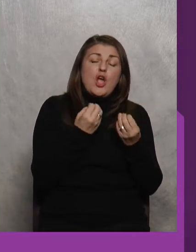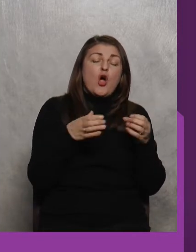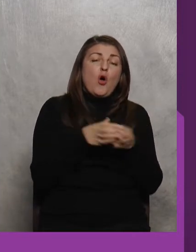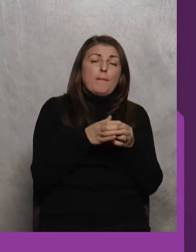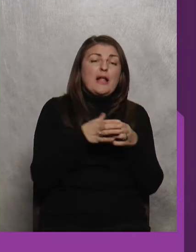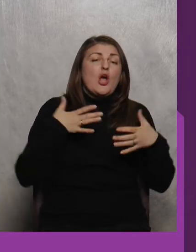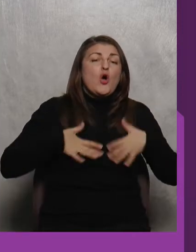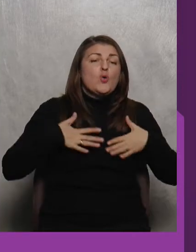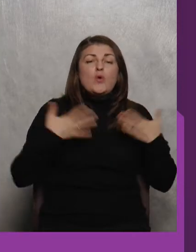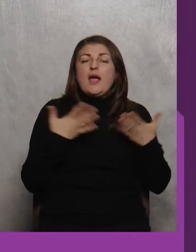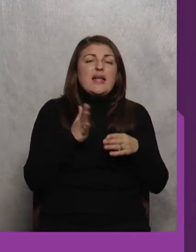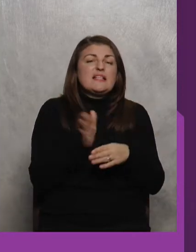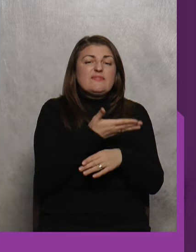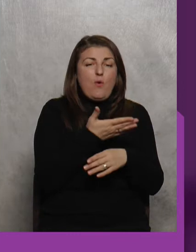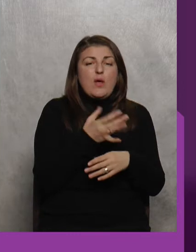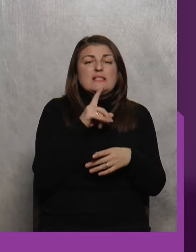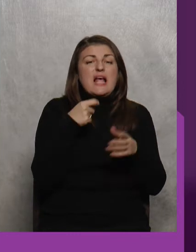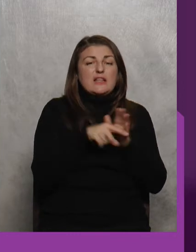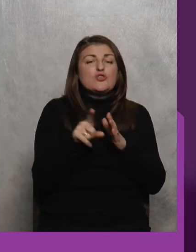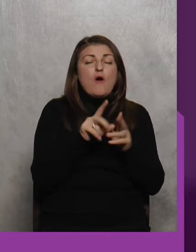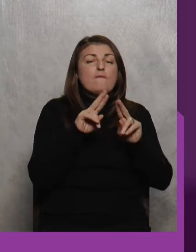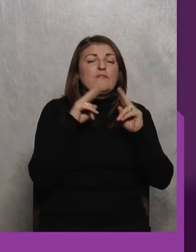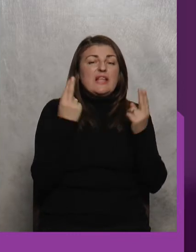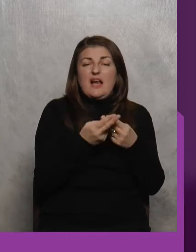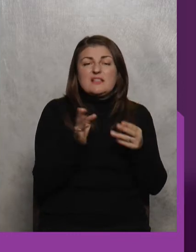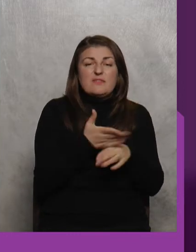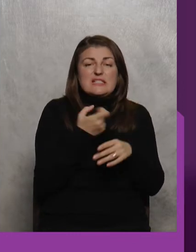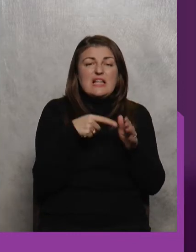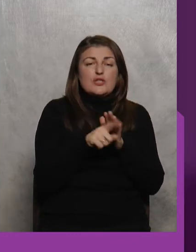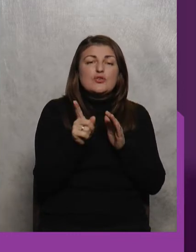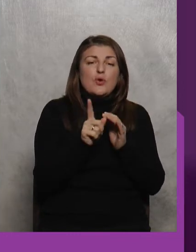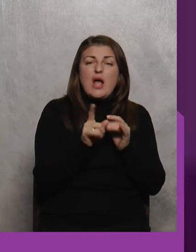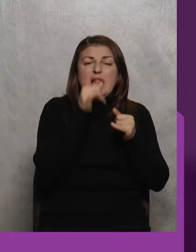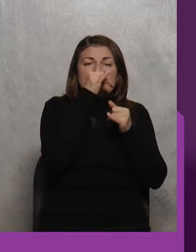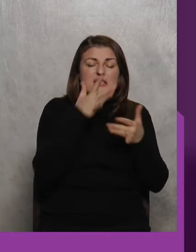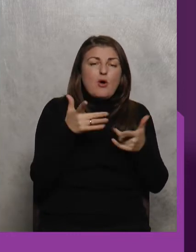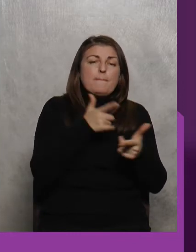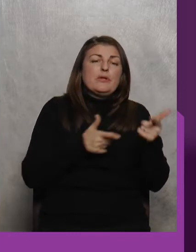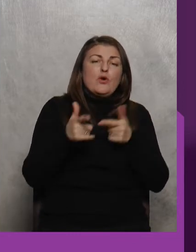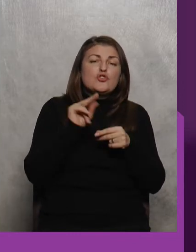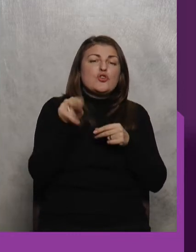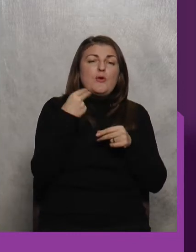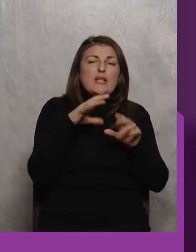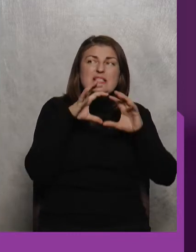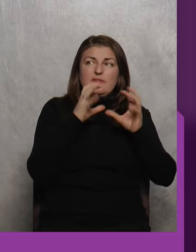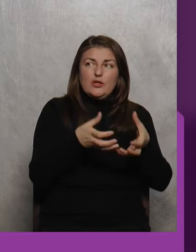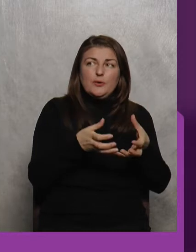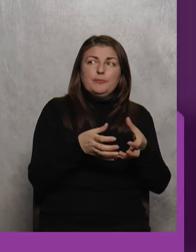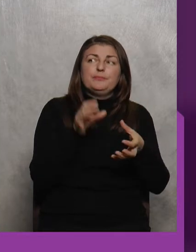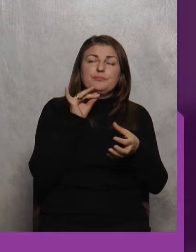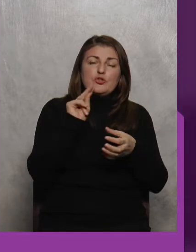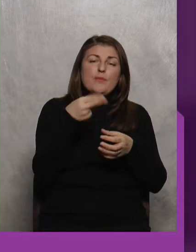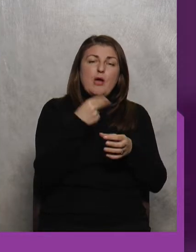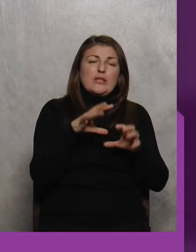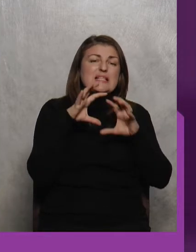команда Грузії, яка дискваліфікована за те, що федерація дискваліфікована за те, що не змогла підготувати чемпіонат світу. І